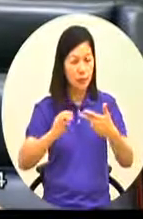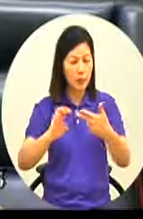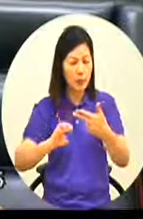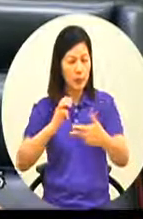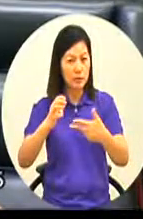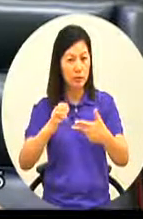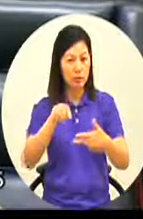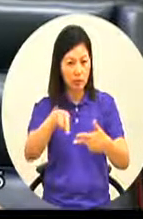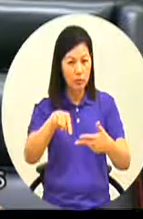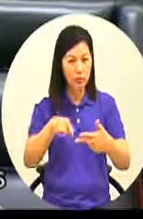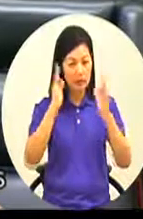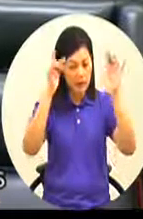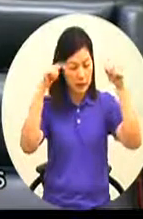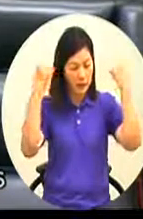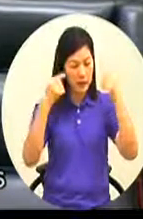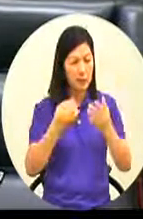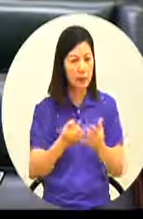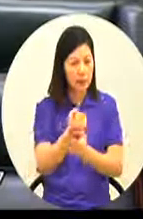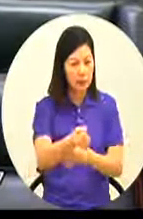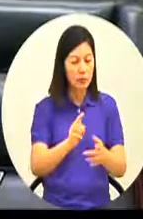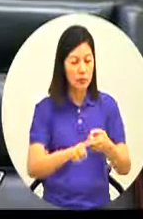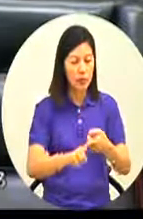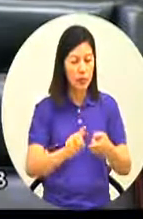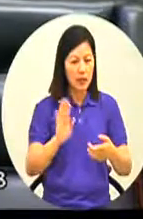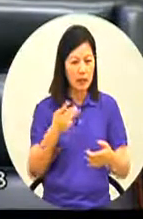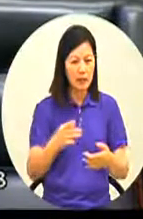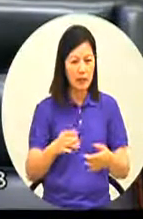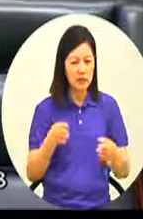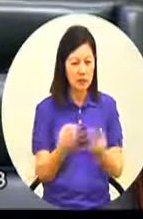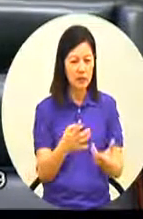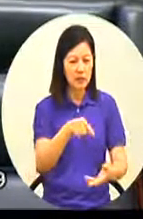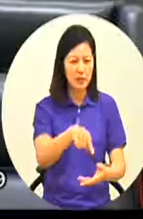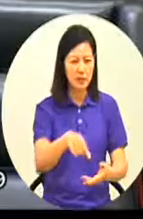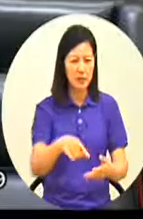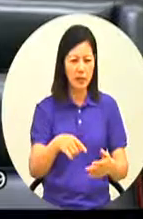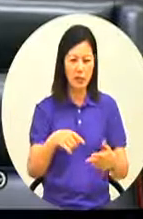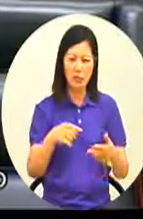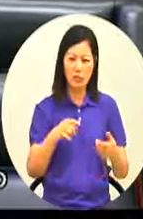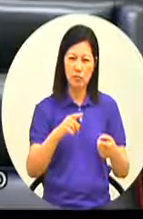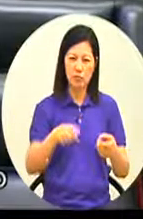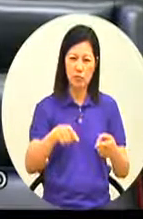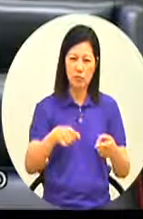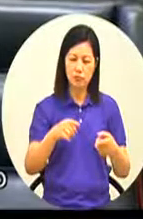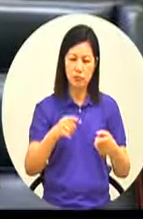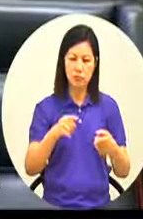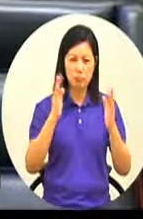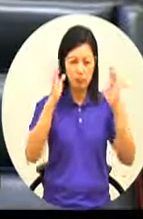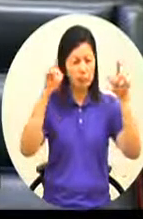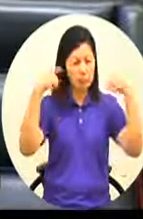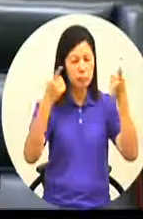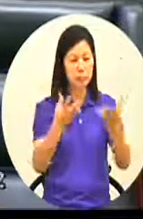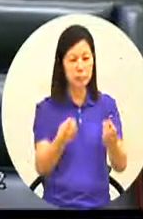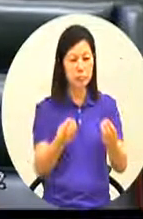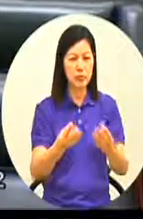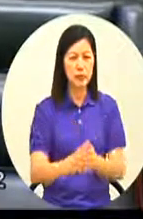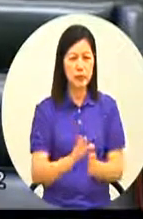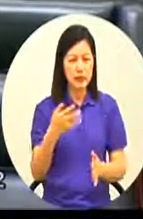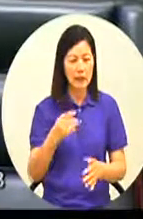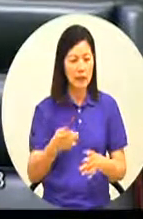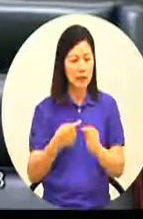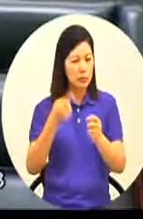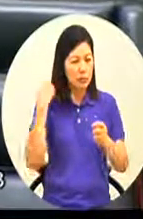这种情况之下，他又没有办法取得这种，即使伊那较早伫咱高雄市还好，但是去年都